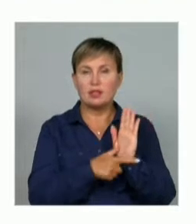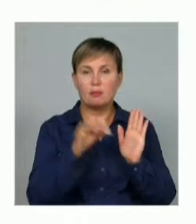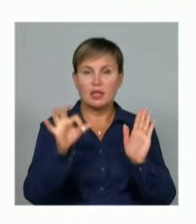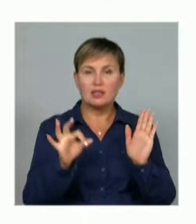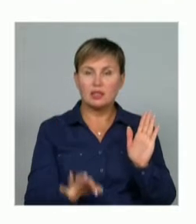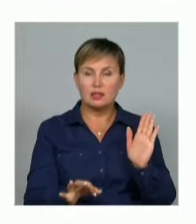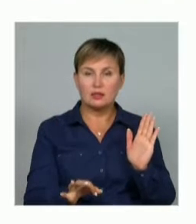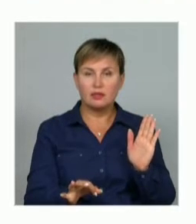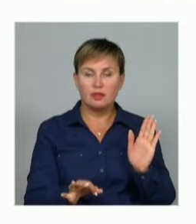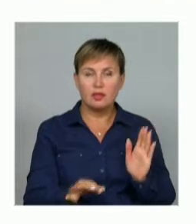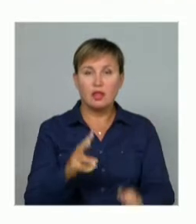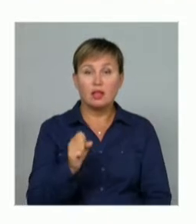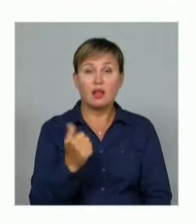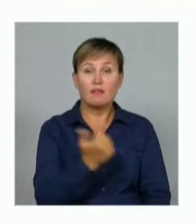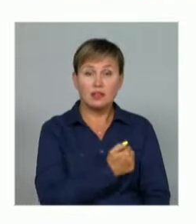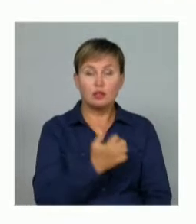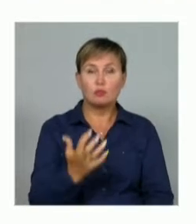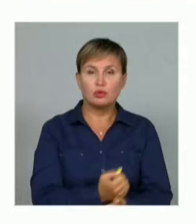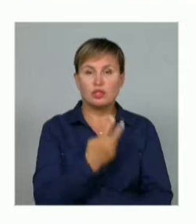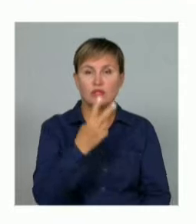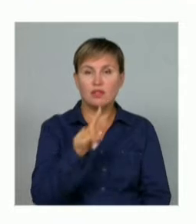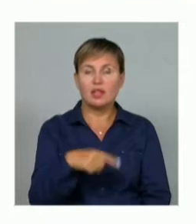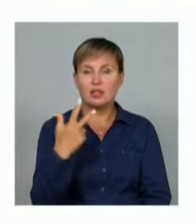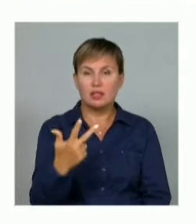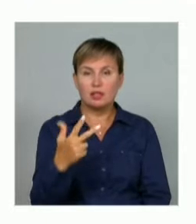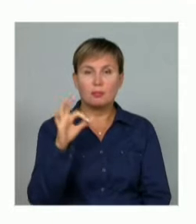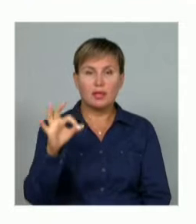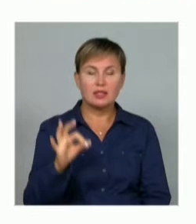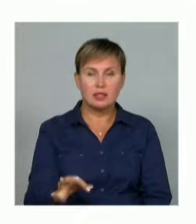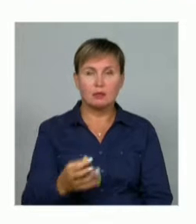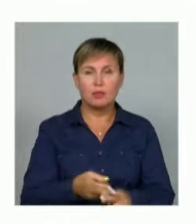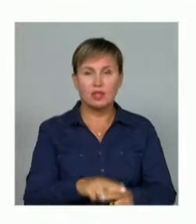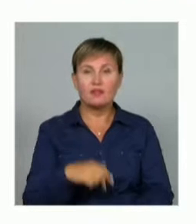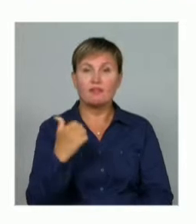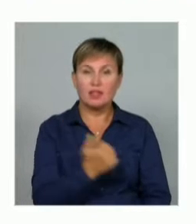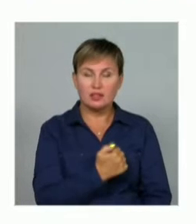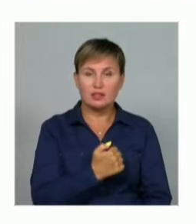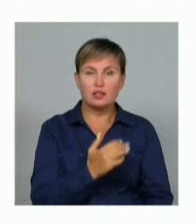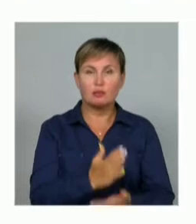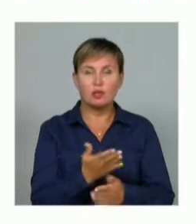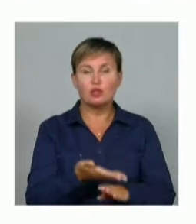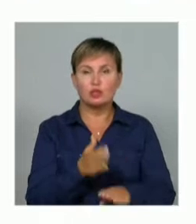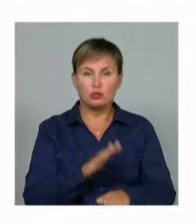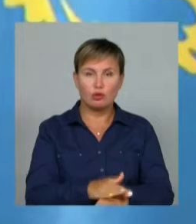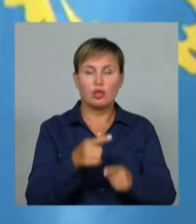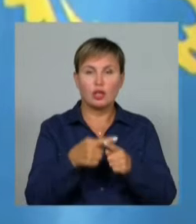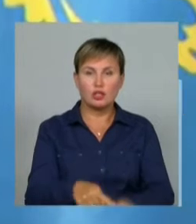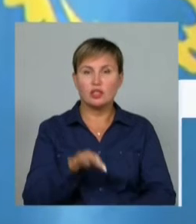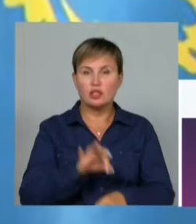97,7%, тогда как на вакцинированных приходится 2,3%. При этом вакцинированные имели тяжелые хронические